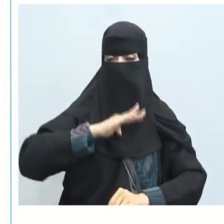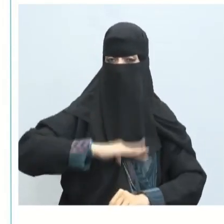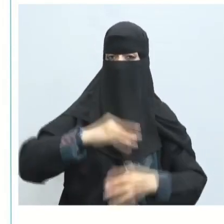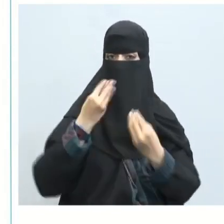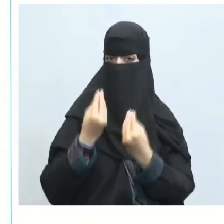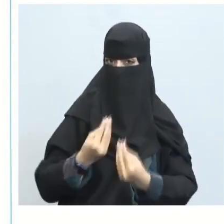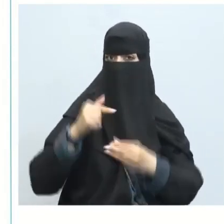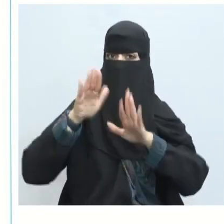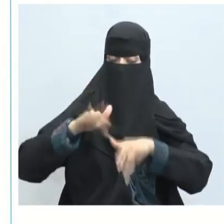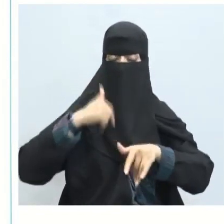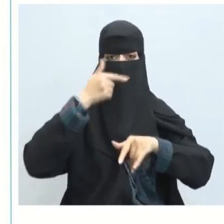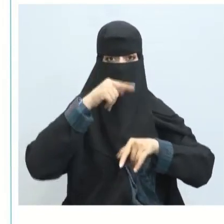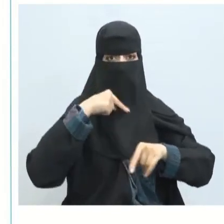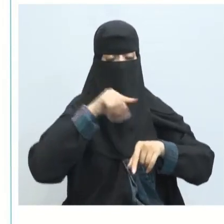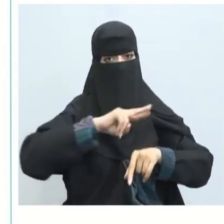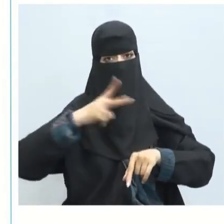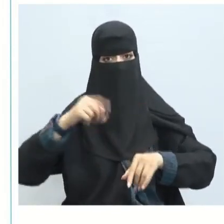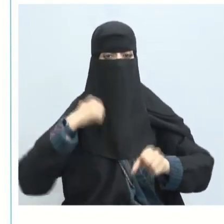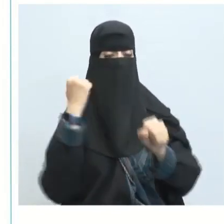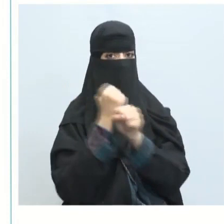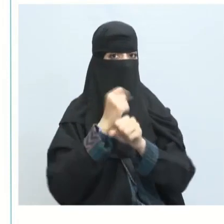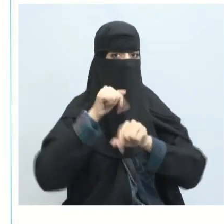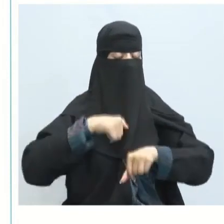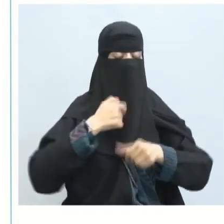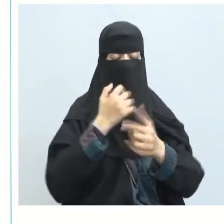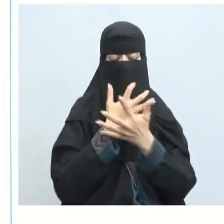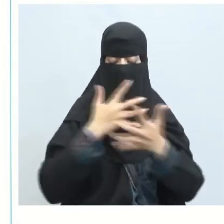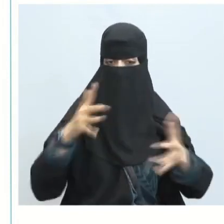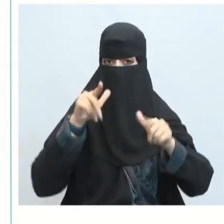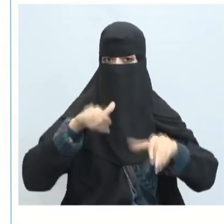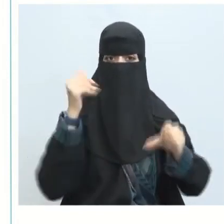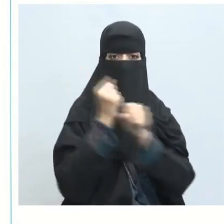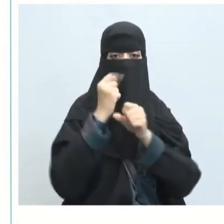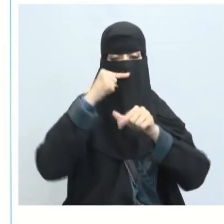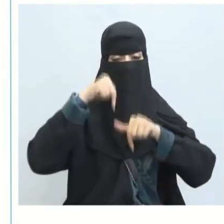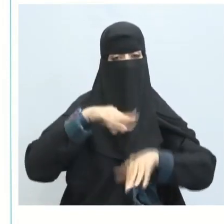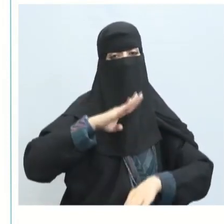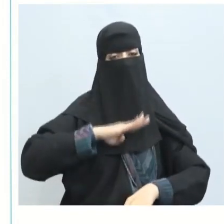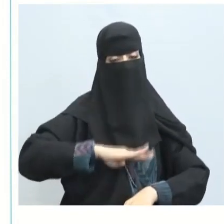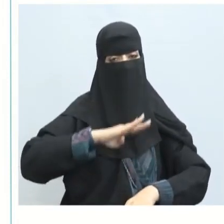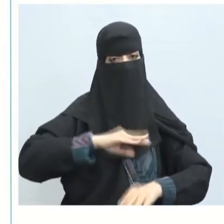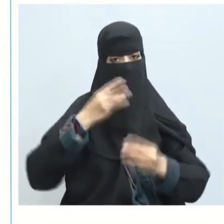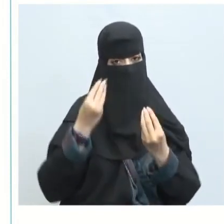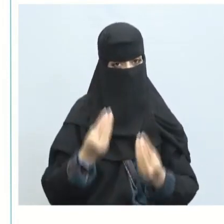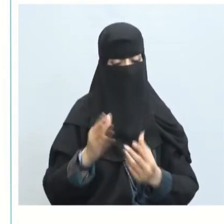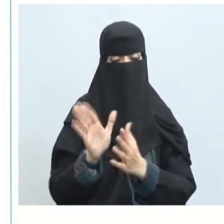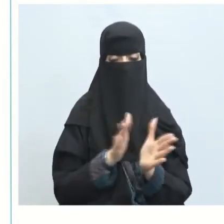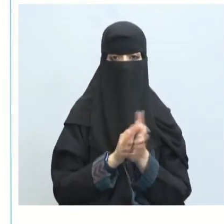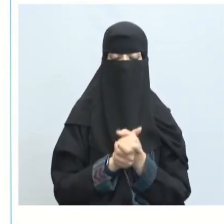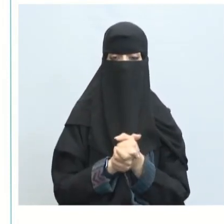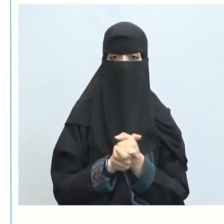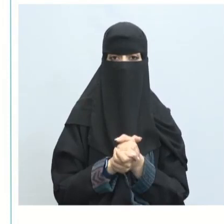والهدوء وايضا قد يكون لديه تعدد في المهام وكثره المهام وبالتالي لابد ان يتصف بالهدوء